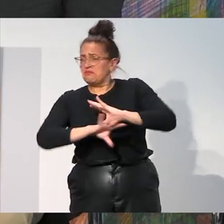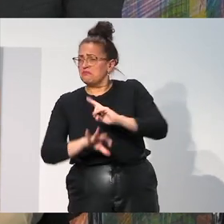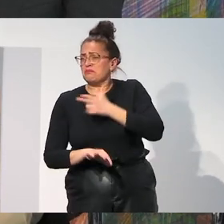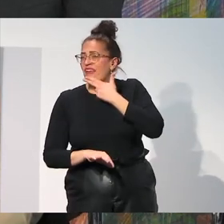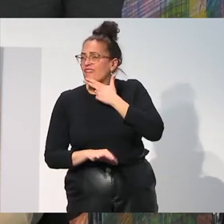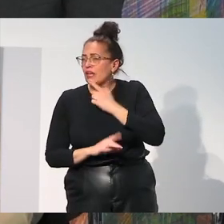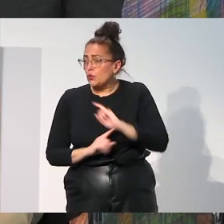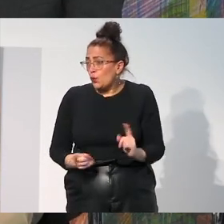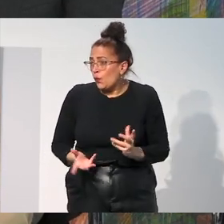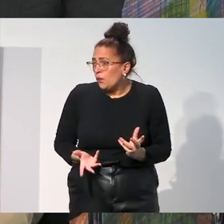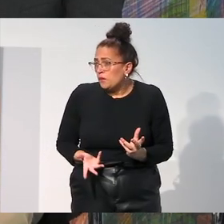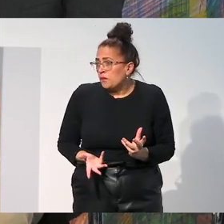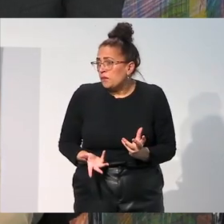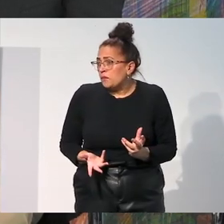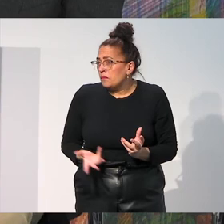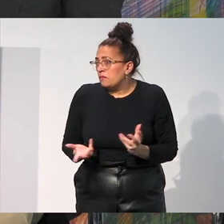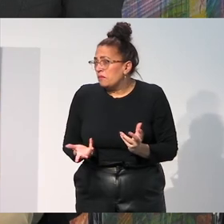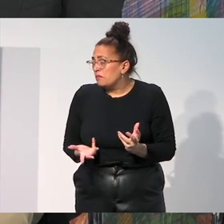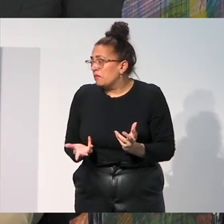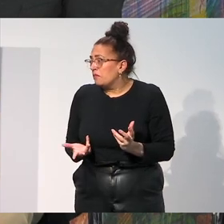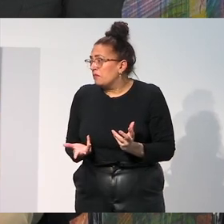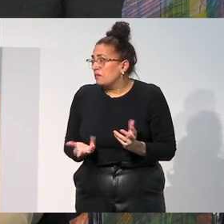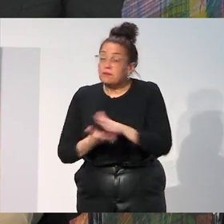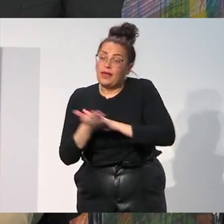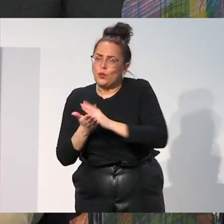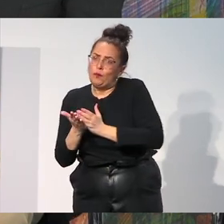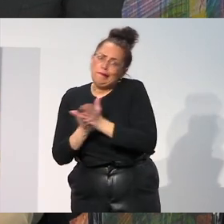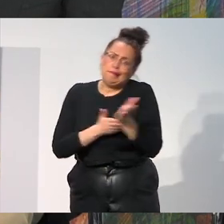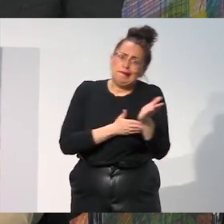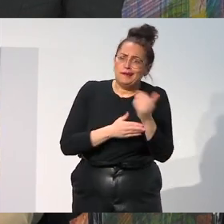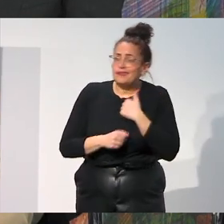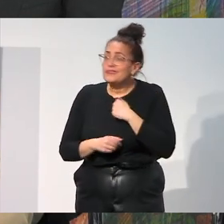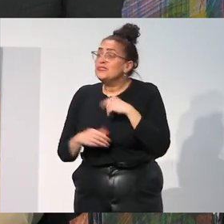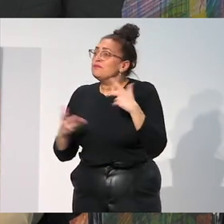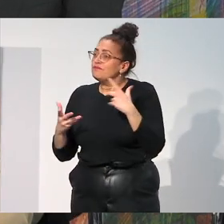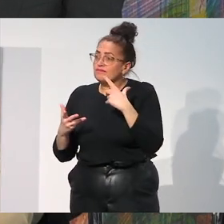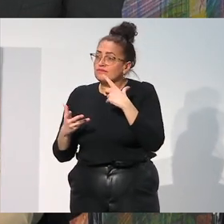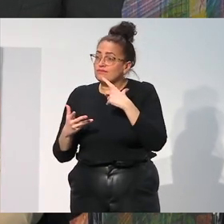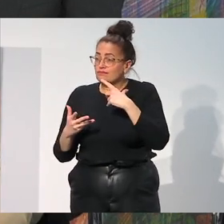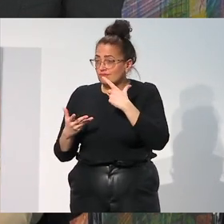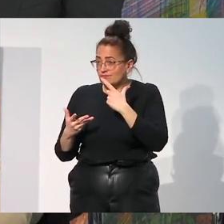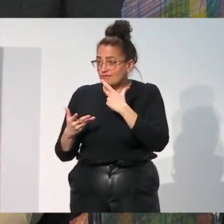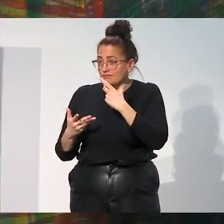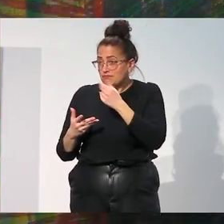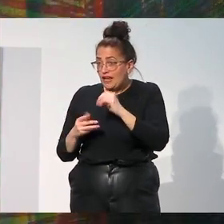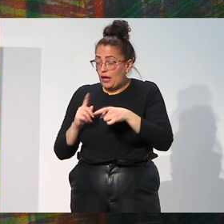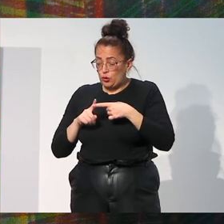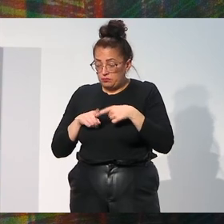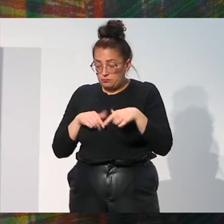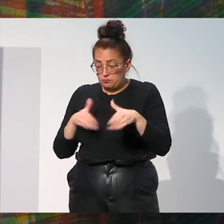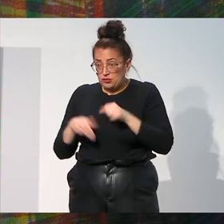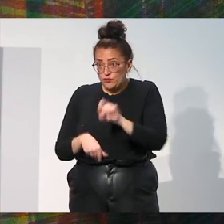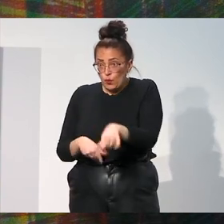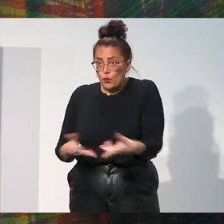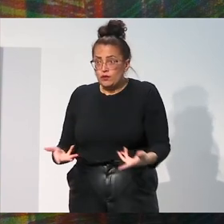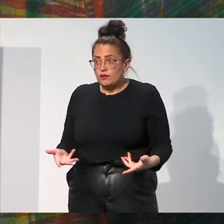au fond, je trouve que c'est, maintenant je me déplace à nouveau, assez fondamental. C'est pas grave, il faut que ça marche. Et d'un certain